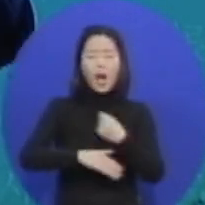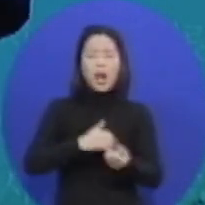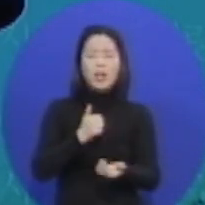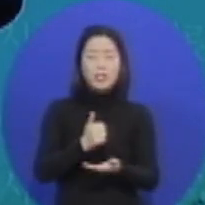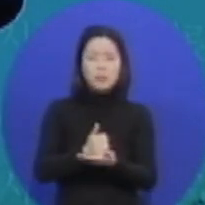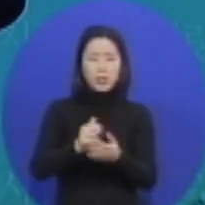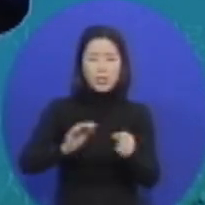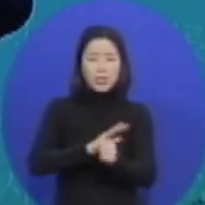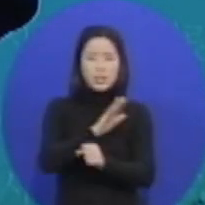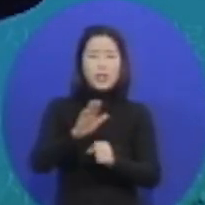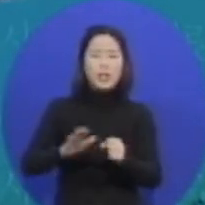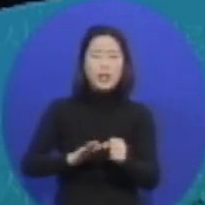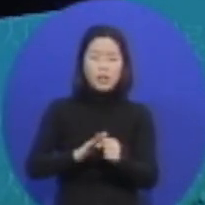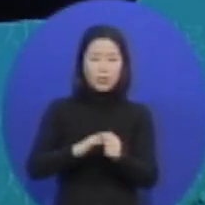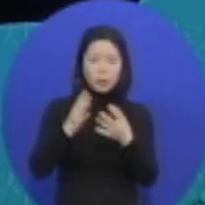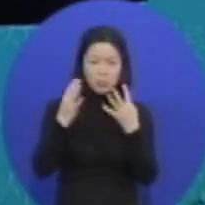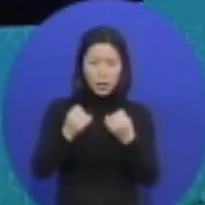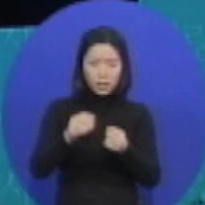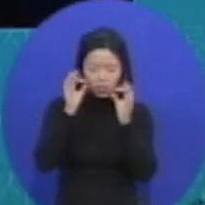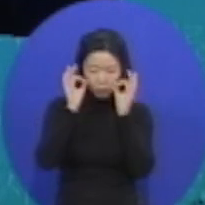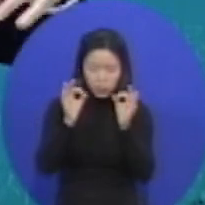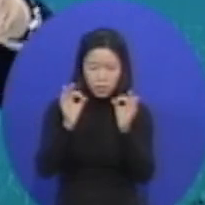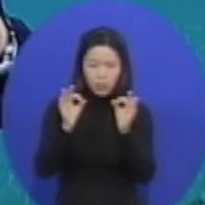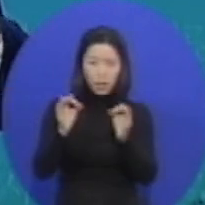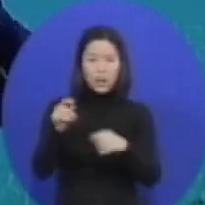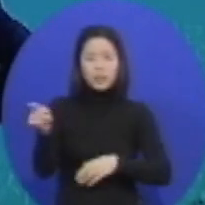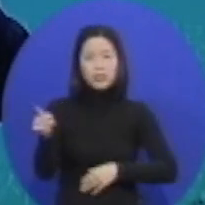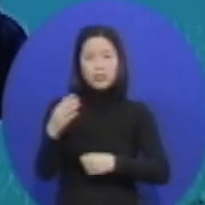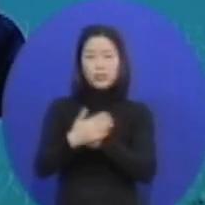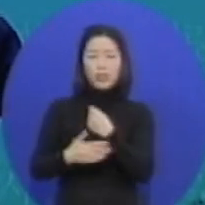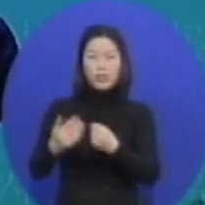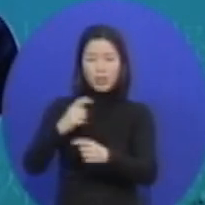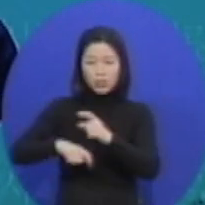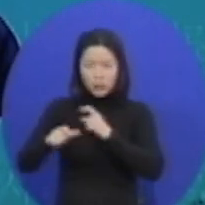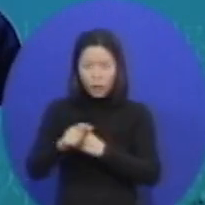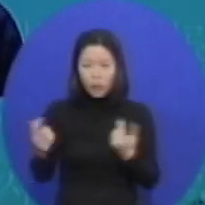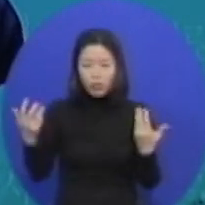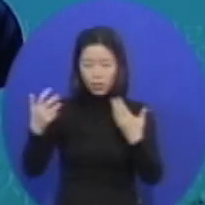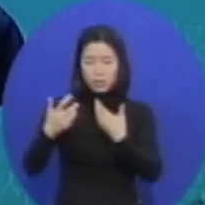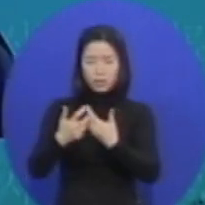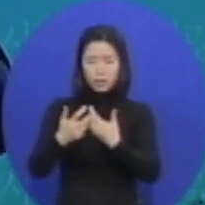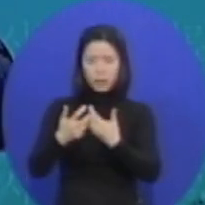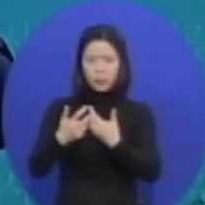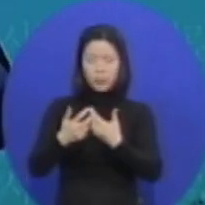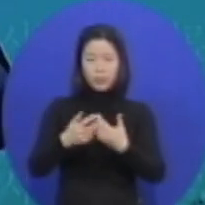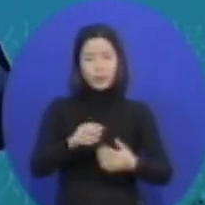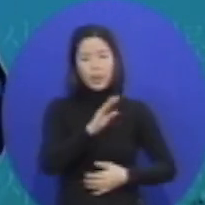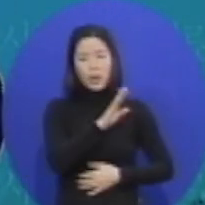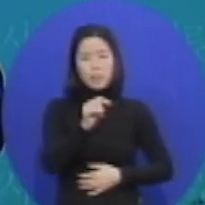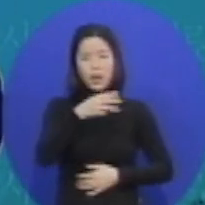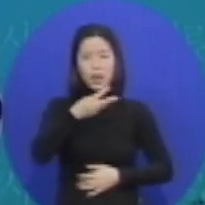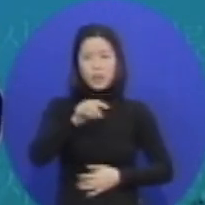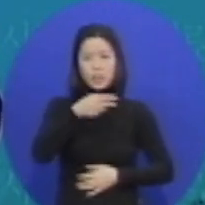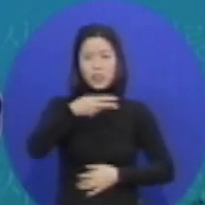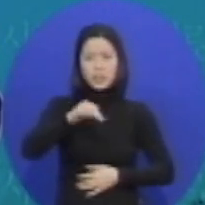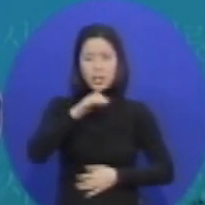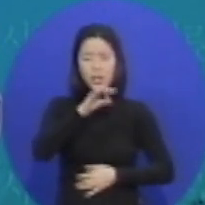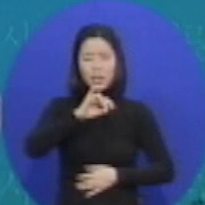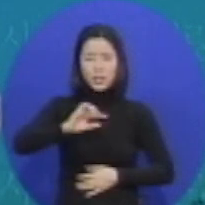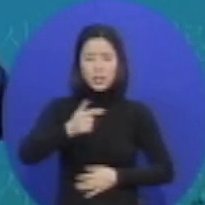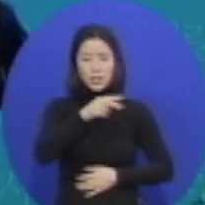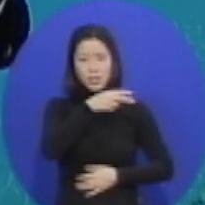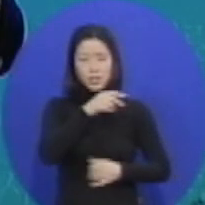그에게 은혜가 터 넘치는 거야 바리새인 시몬을 보고 주님이 안타까 오신 게